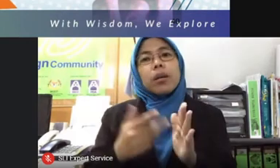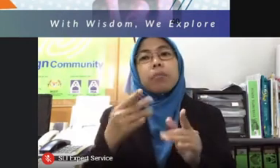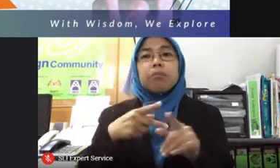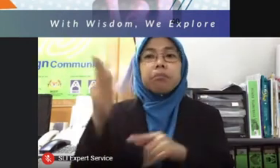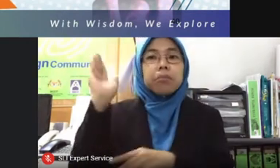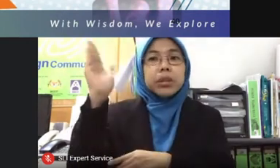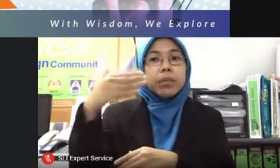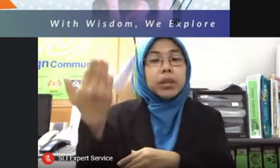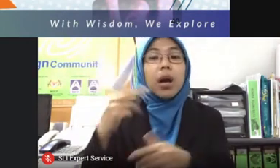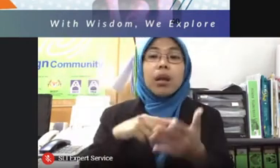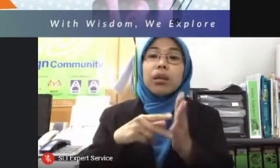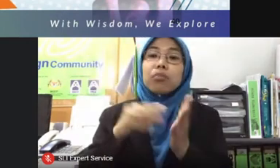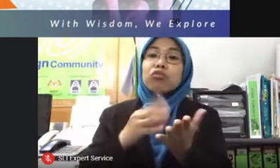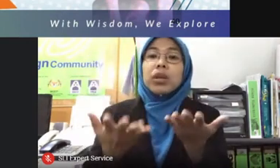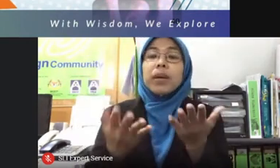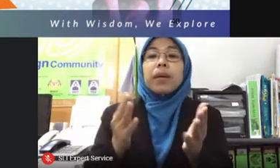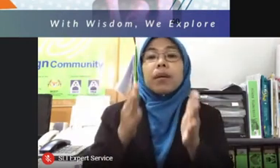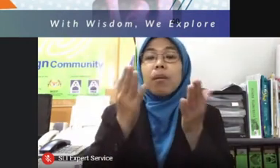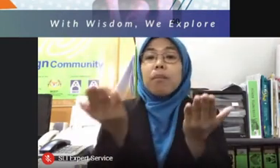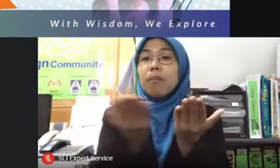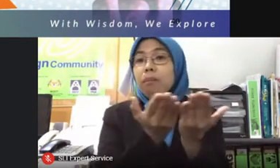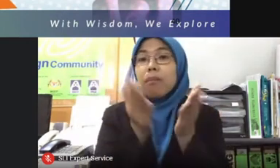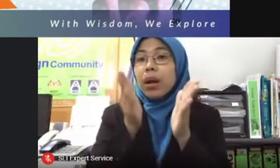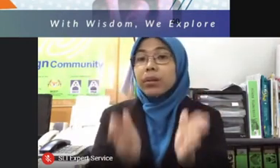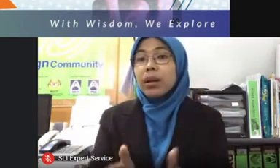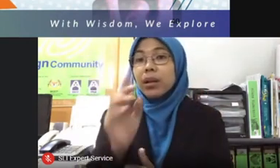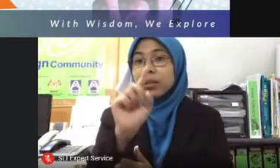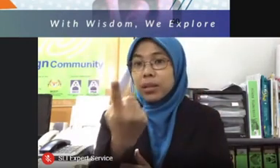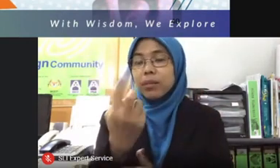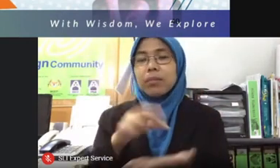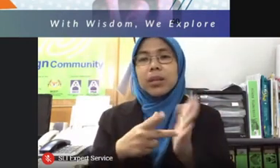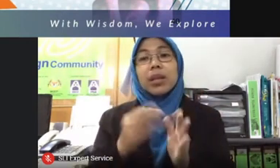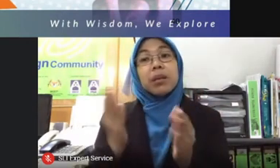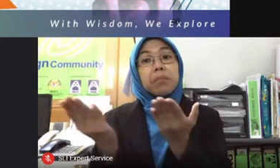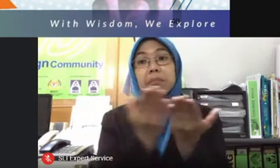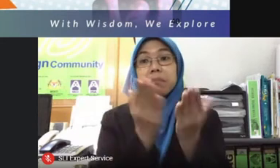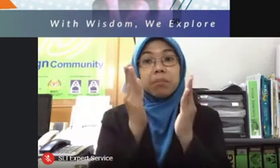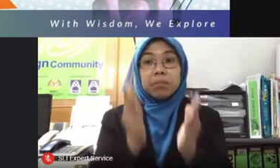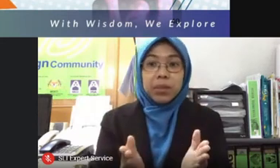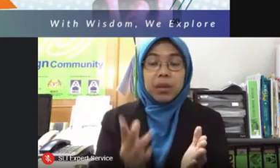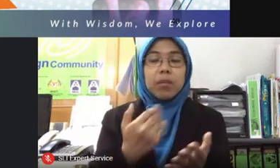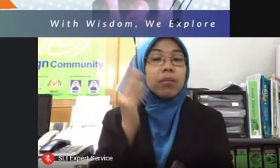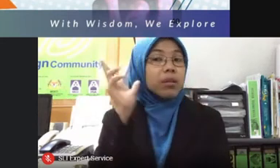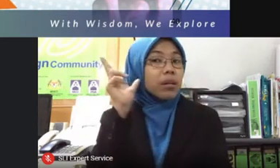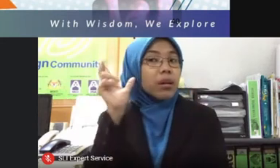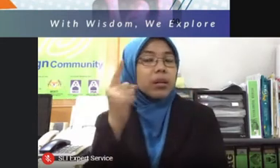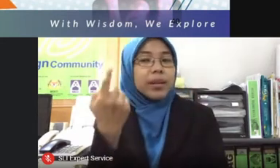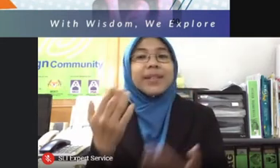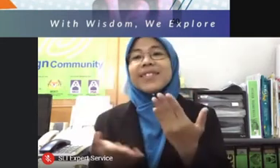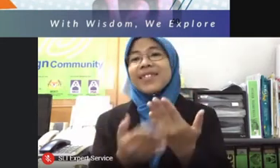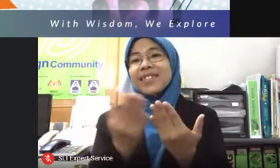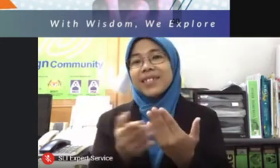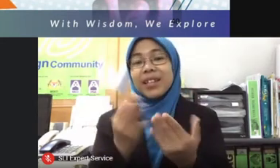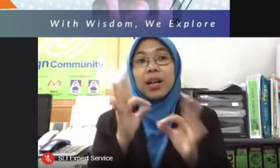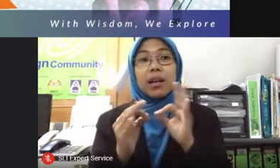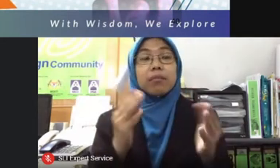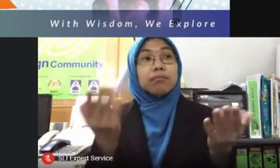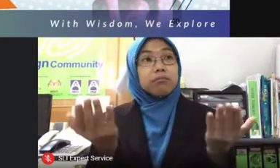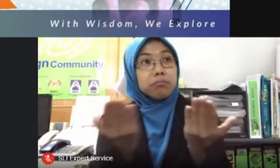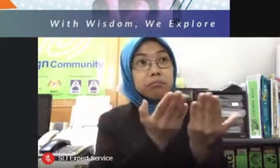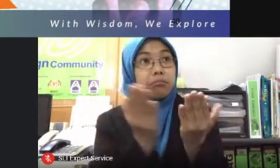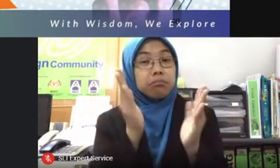ataupun student-student saja. Jadi bila ada student-student saja yang nak mendengar tu, okay? Jadi senanglah kalau kita dengan student-student, jadi